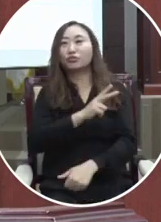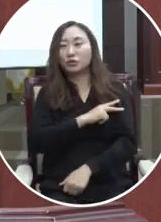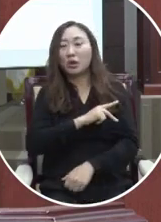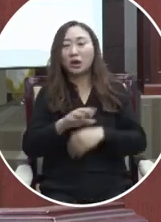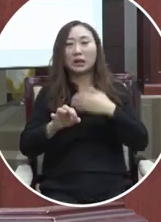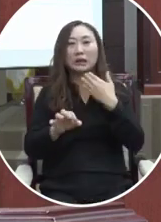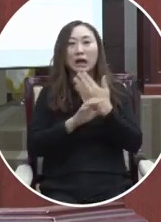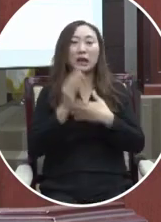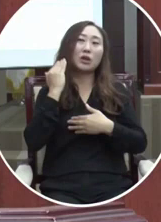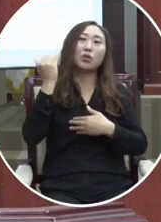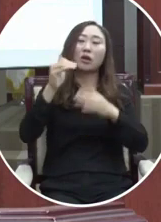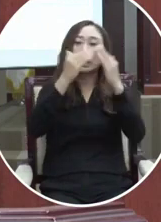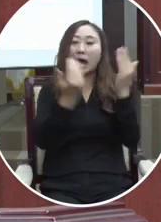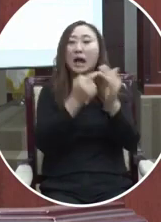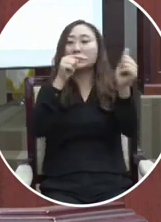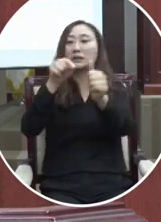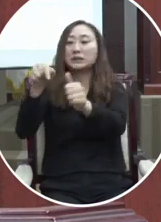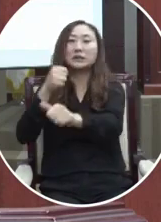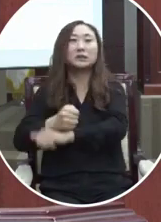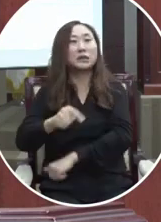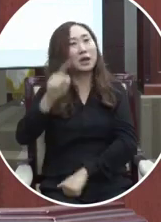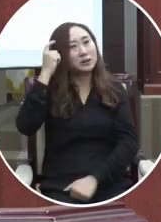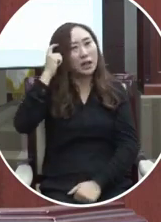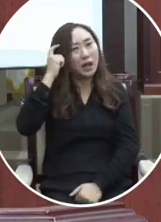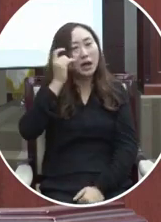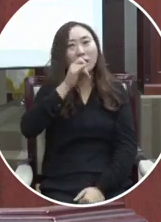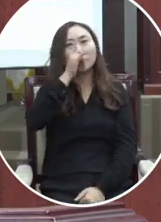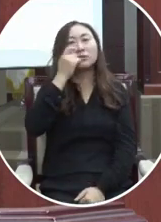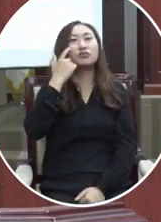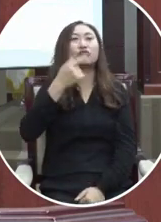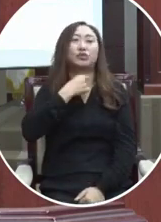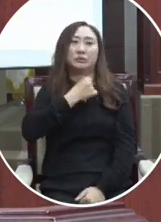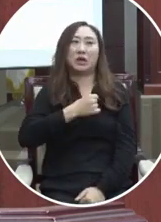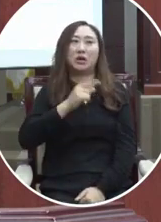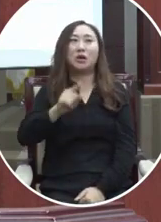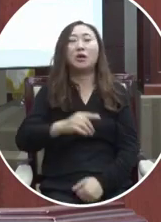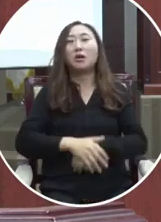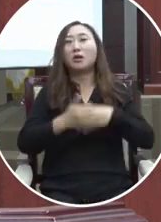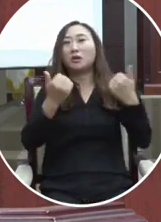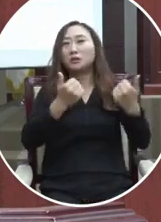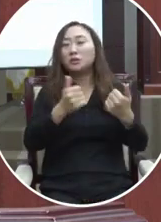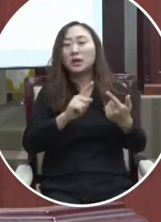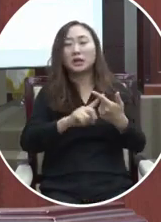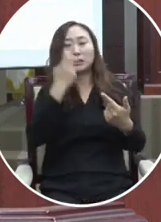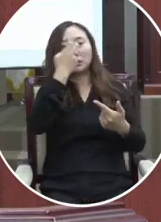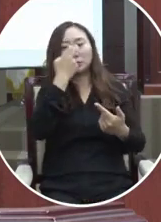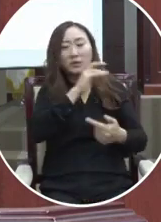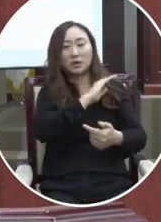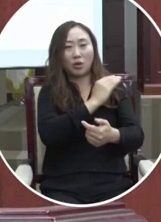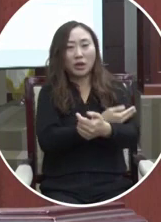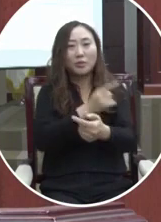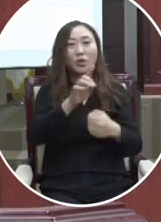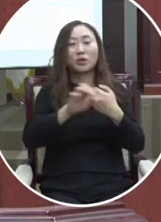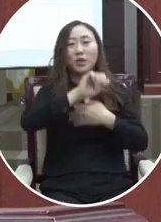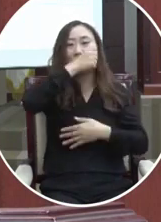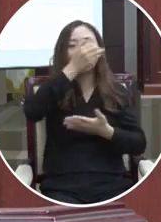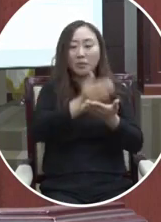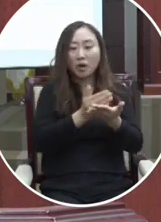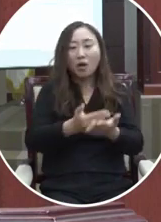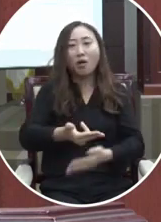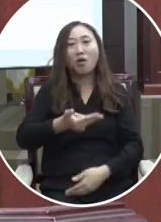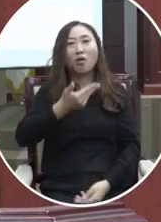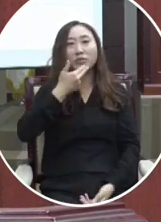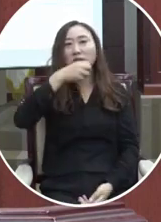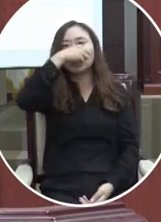대통령이 임명하겠다고 하는게 아닌지 묻고 싶습니다 의외의 심의 권한이라는게 사실상 예산 편성도